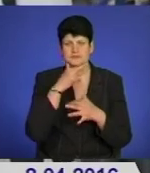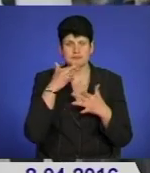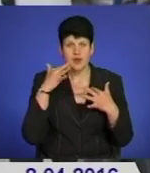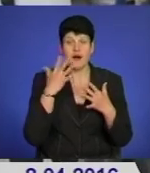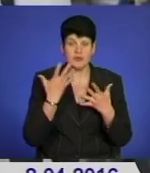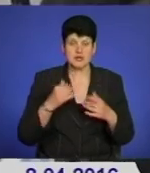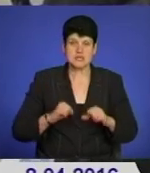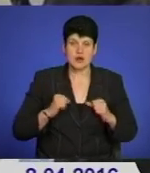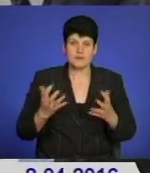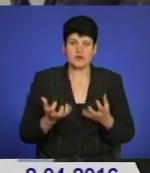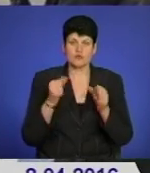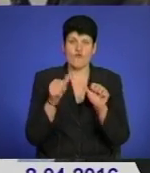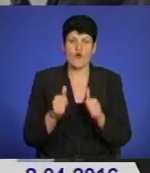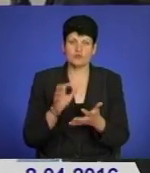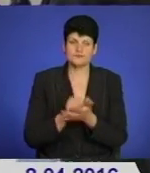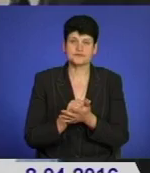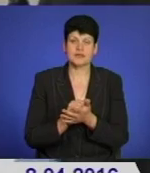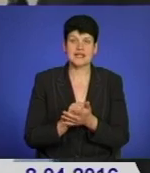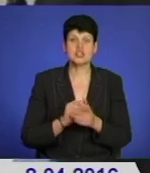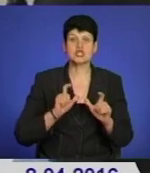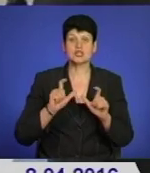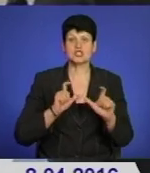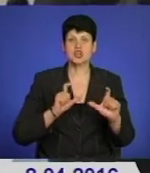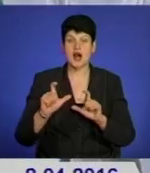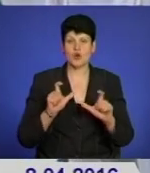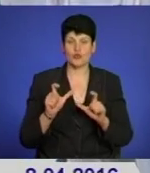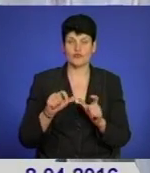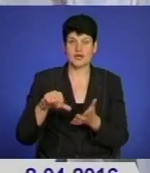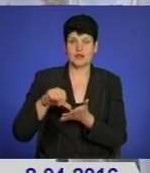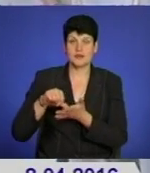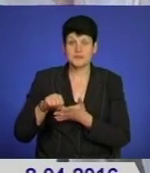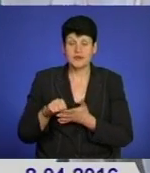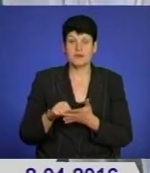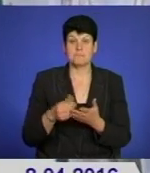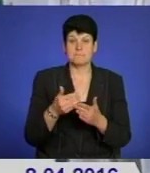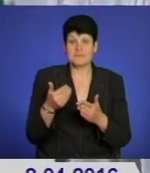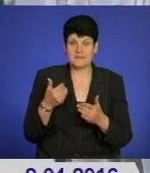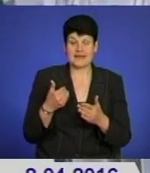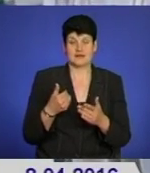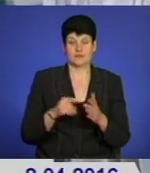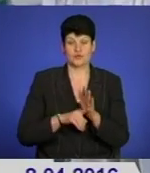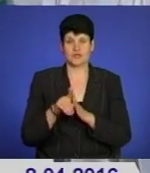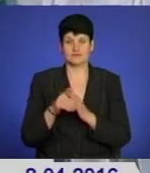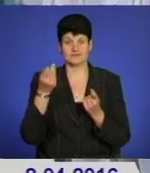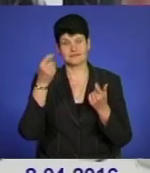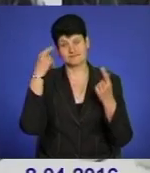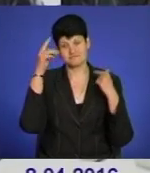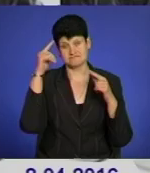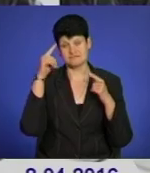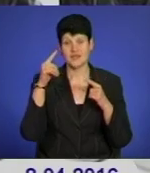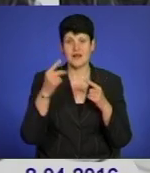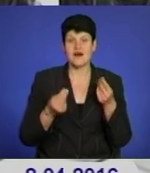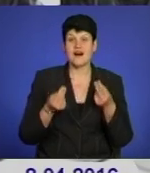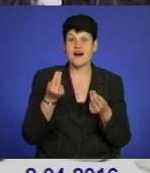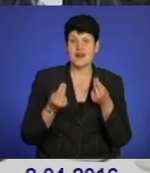форму і займатися. Самі шахові герої, а це школярі, які долучилися до гри, перед стартом трішки філософствують. Адже гра з